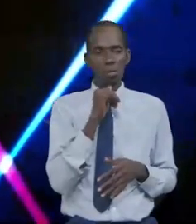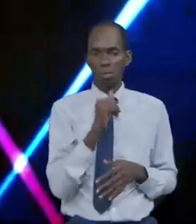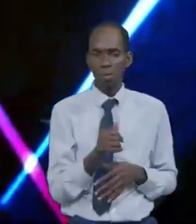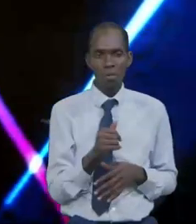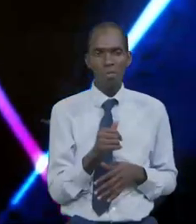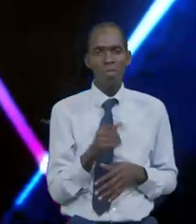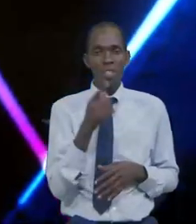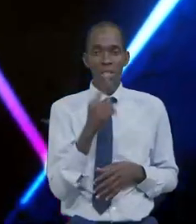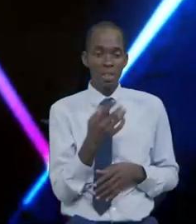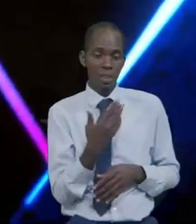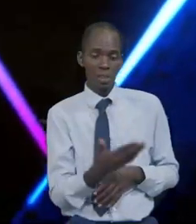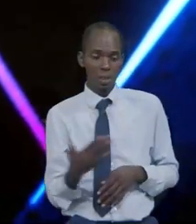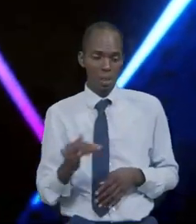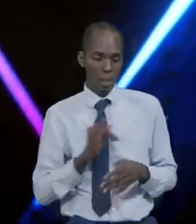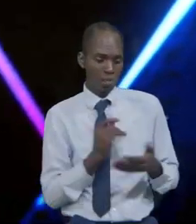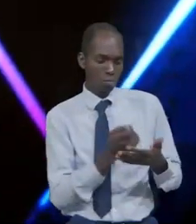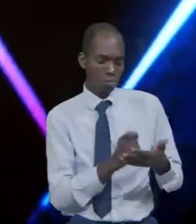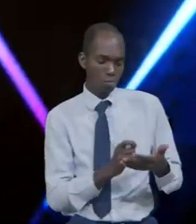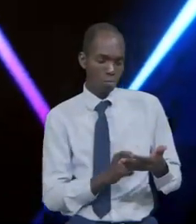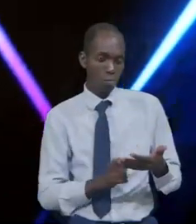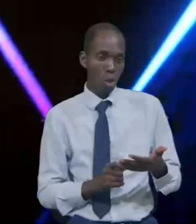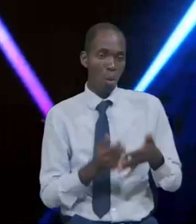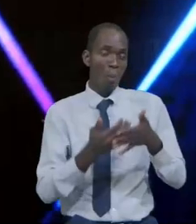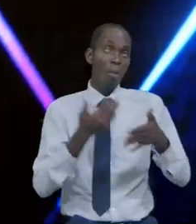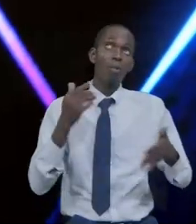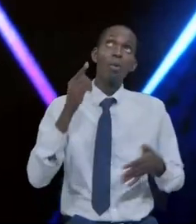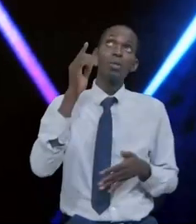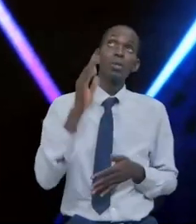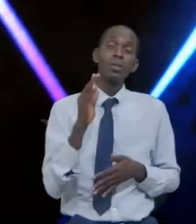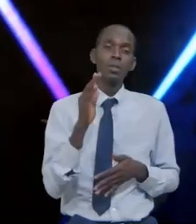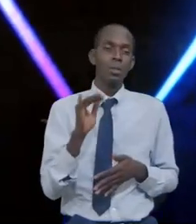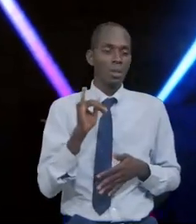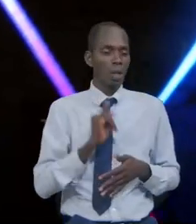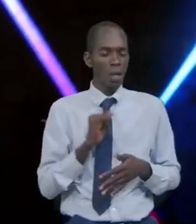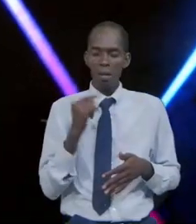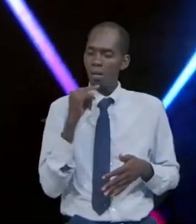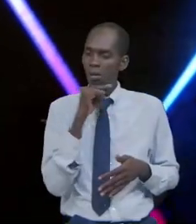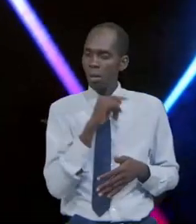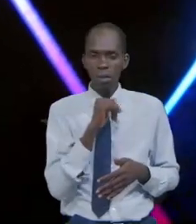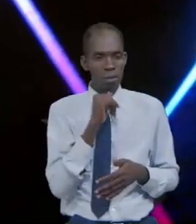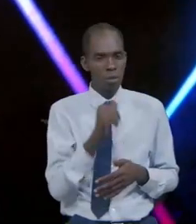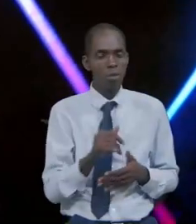Ce que j'écris devant Dieu, je ne mens pas.